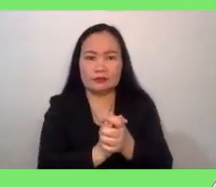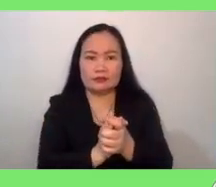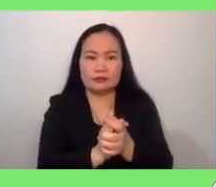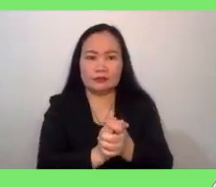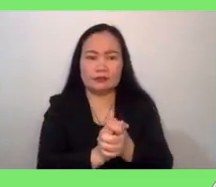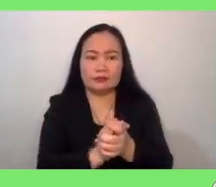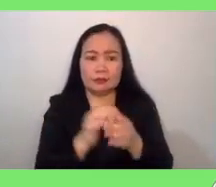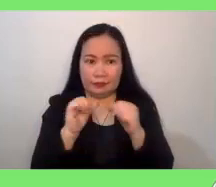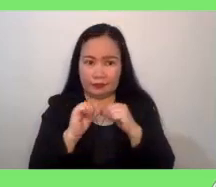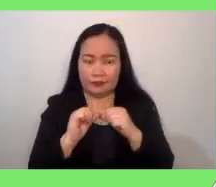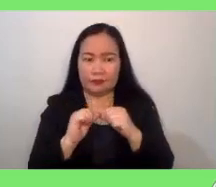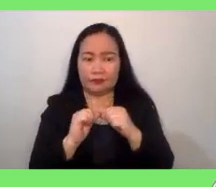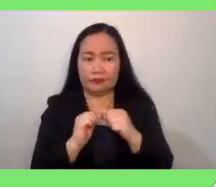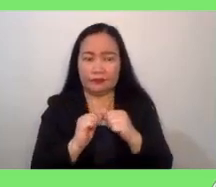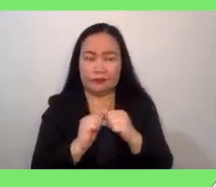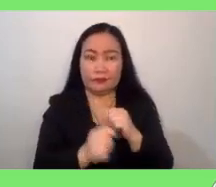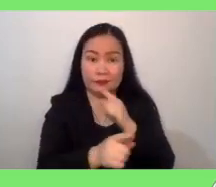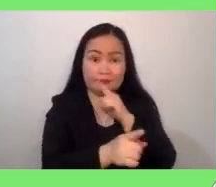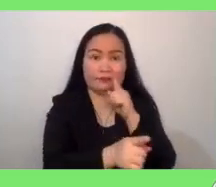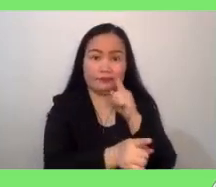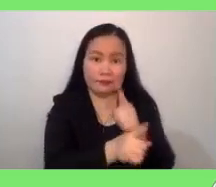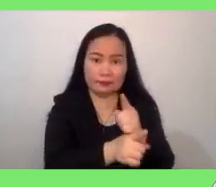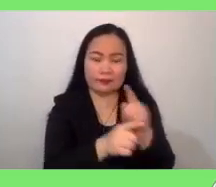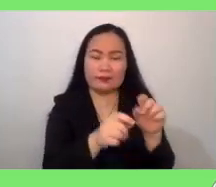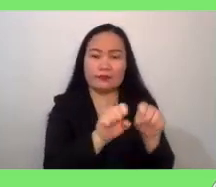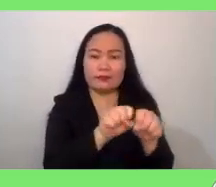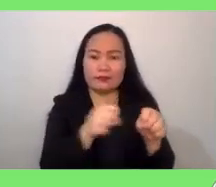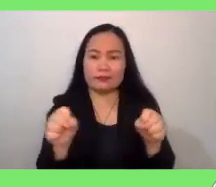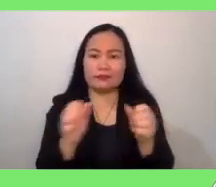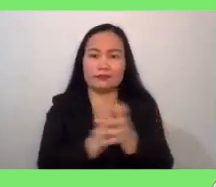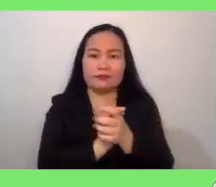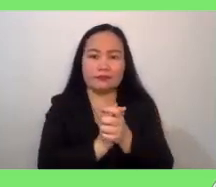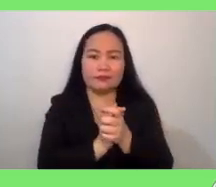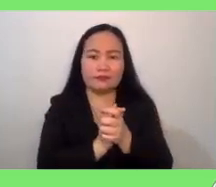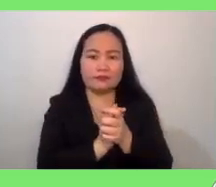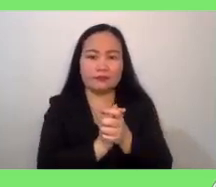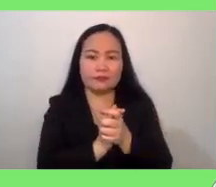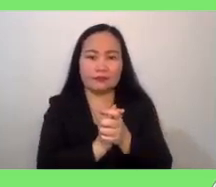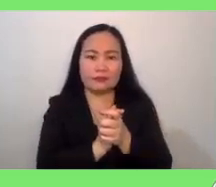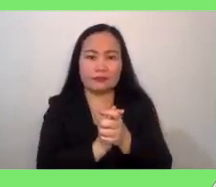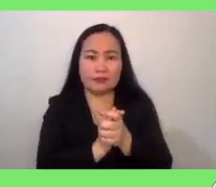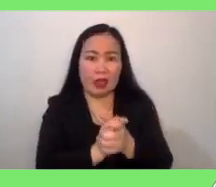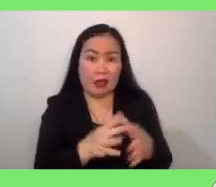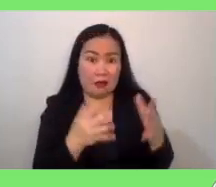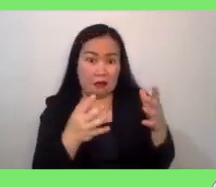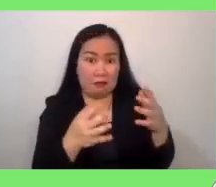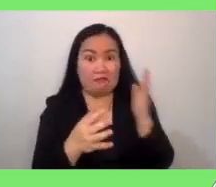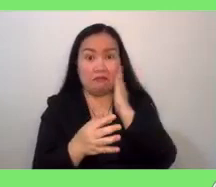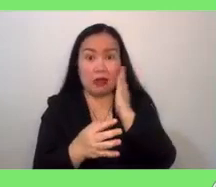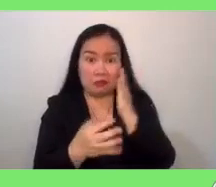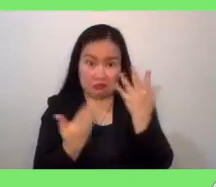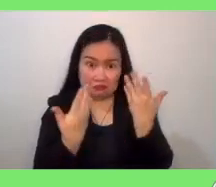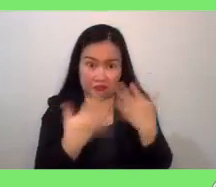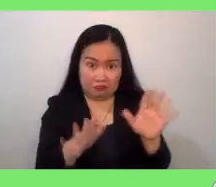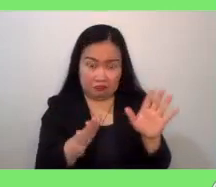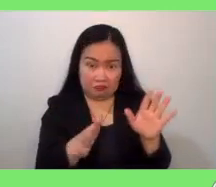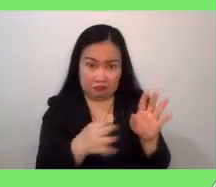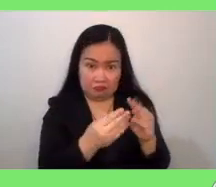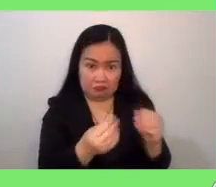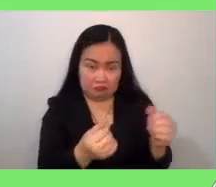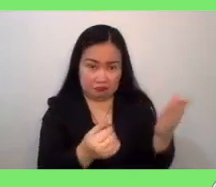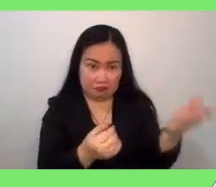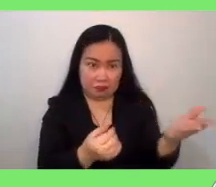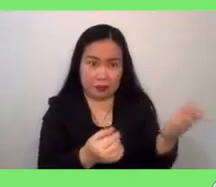let's proceed. Ma'am, nakuha ko na po yung yung sagot. Try ko pa ba yung iba? Pwede mo siyang itry pa